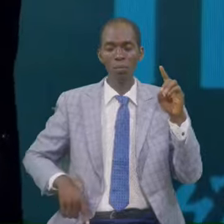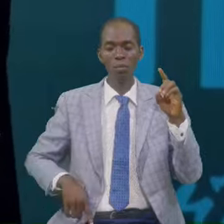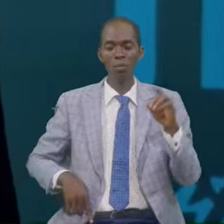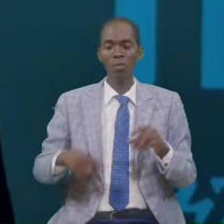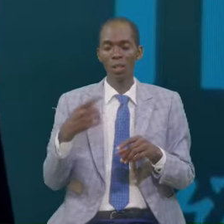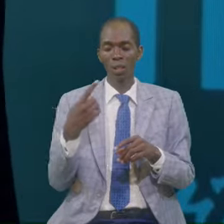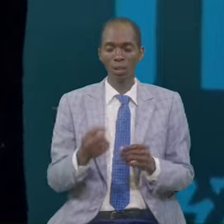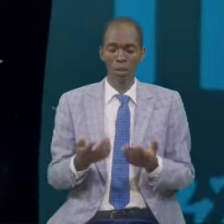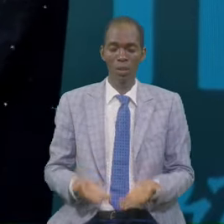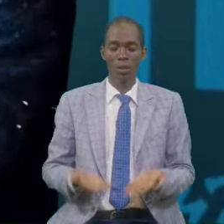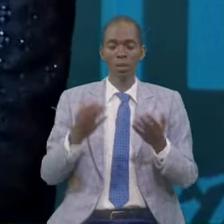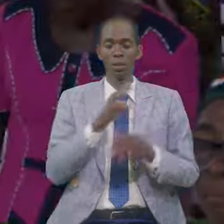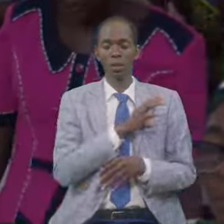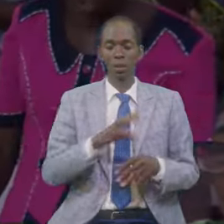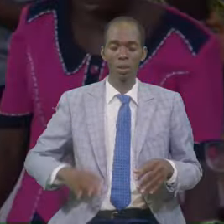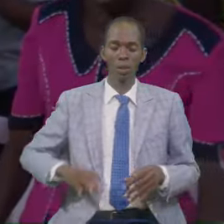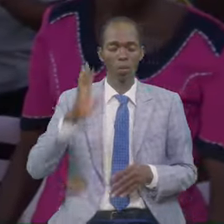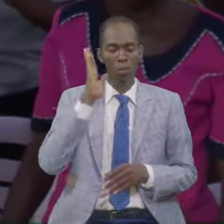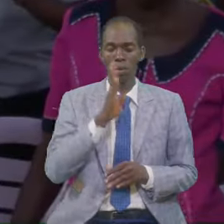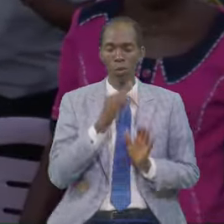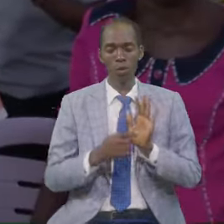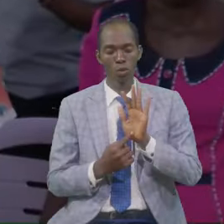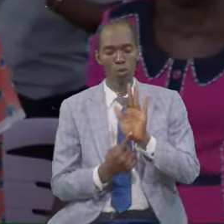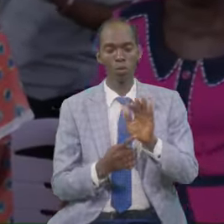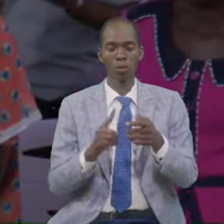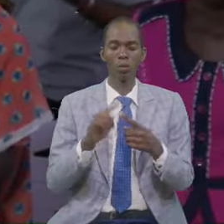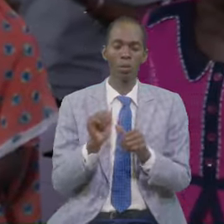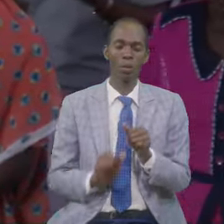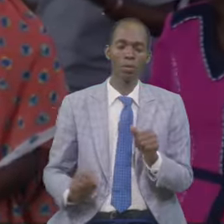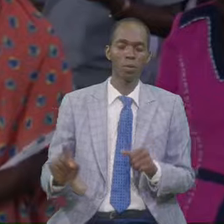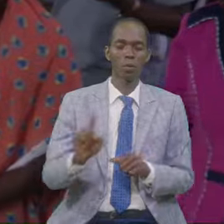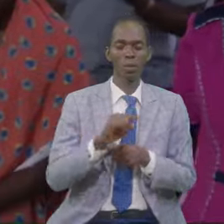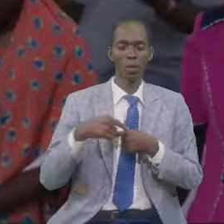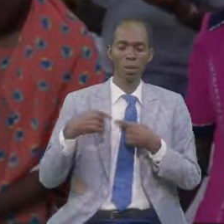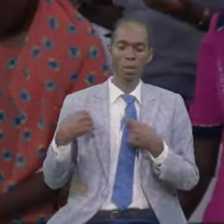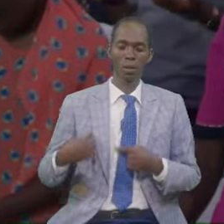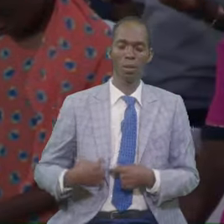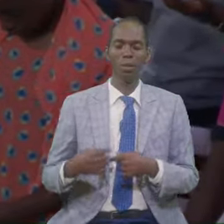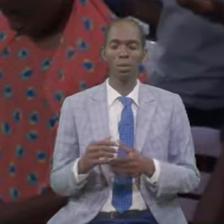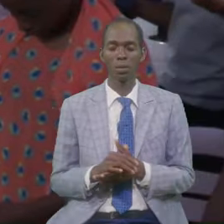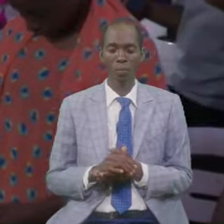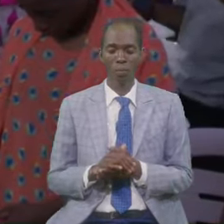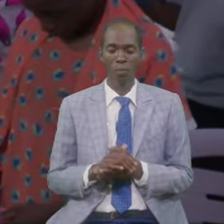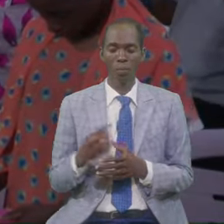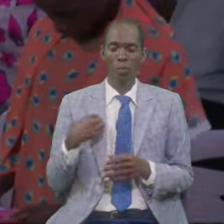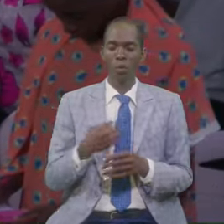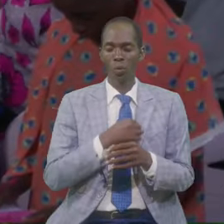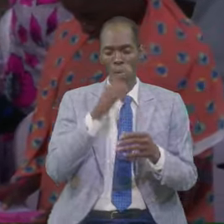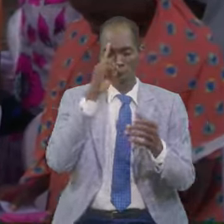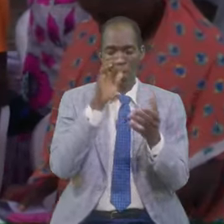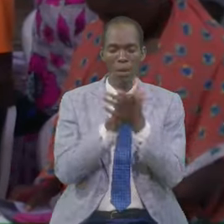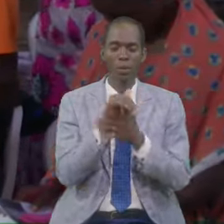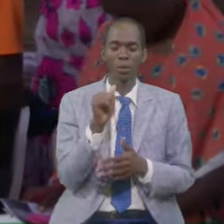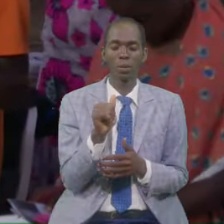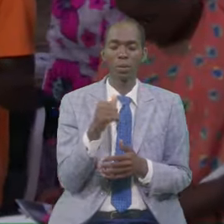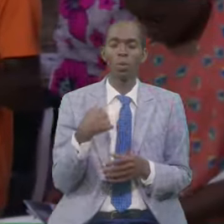will be revealed to every heart. హెచ్చించబడిన క్రీస్తుగా ప్రతి హృదయానికి ప్రత్యక్షం కండి. We believe. మేము నమ్ముతున్నాం. We